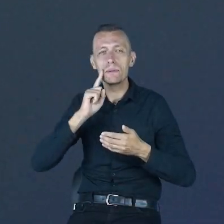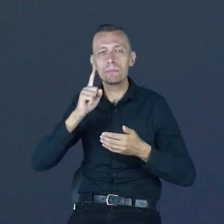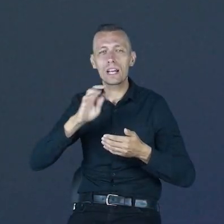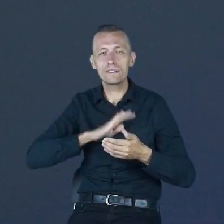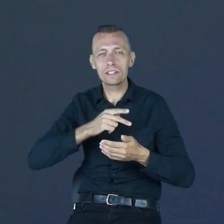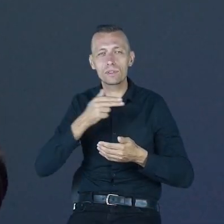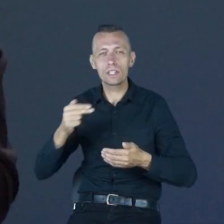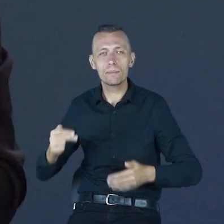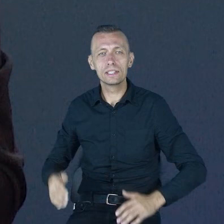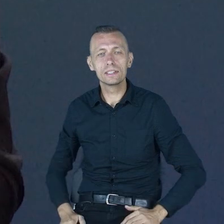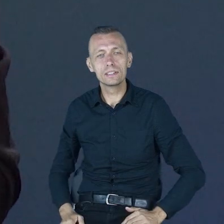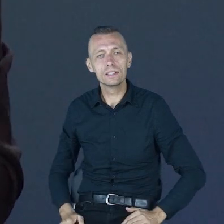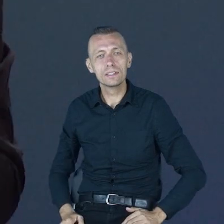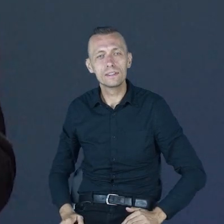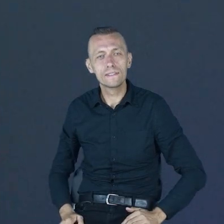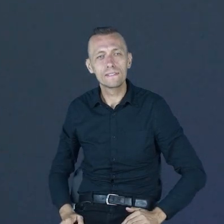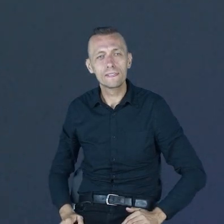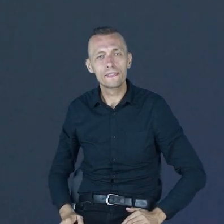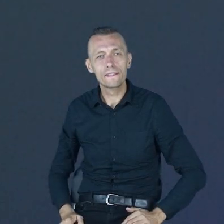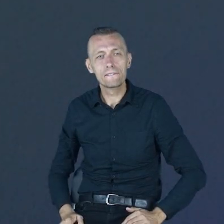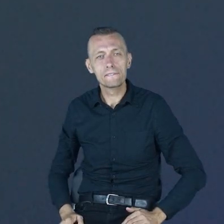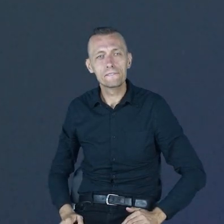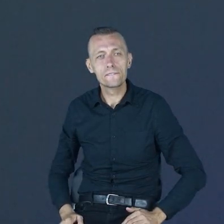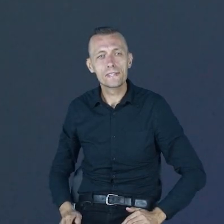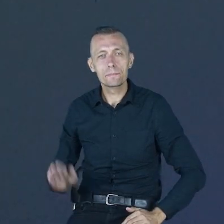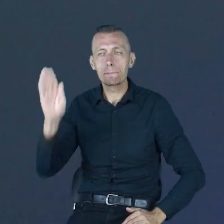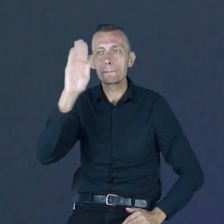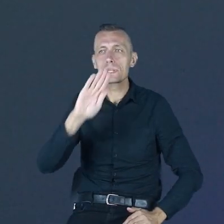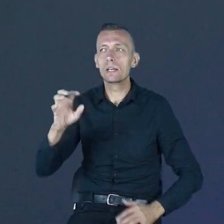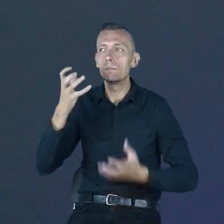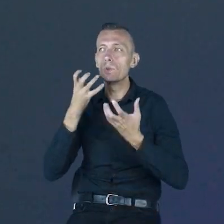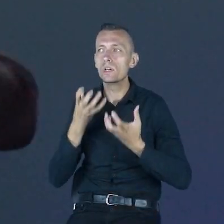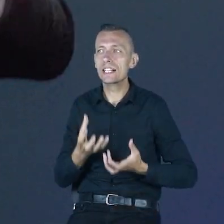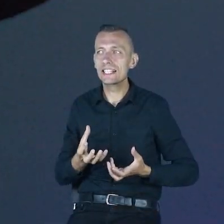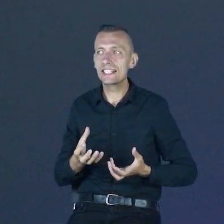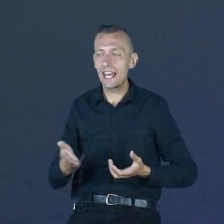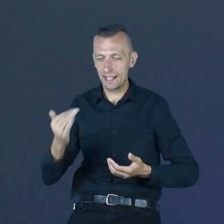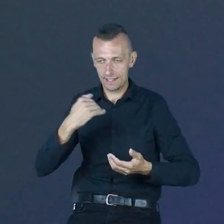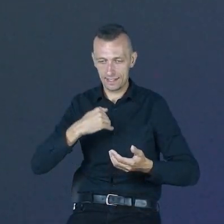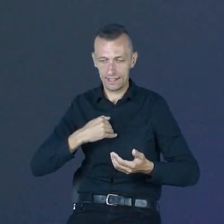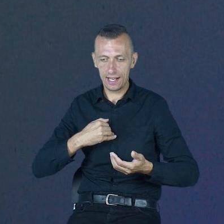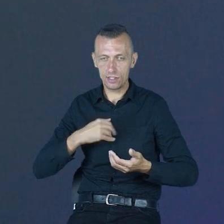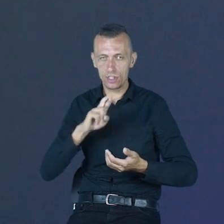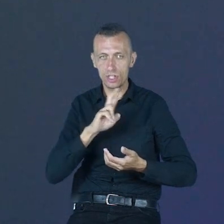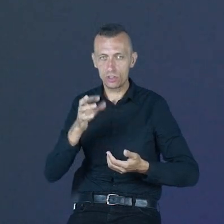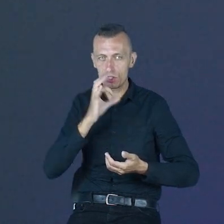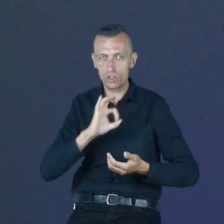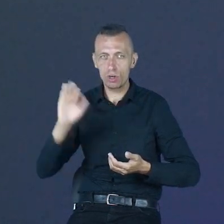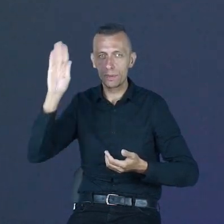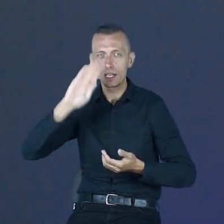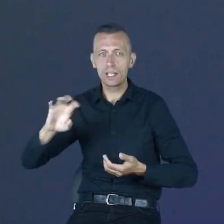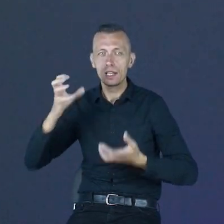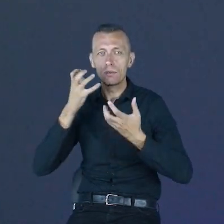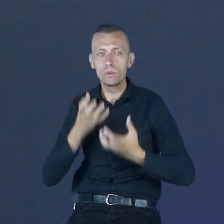Wiecie, Bóg, z tego co powiedziałem, Bóg chce dawać nam dobre rzeczy, ale Bóg chce robić coś więcej, On to robi,